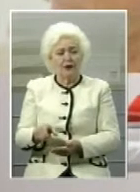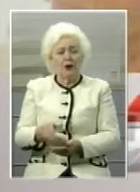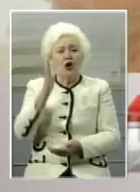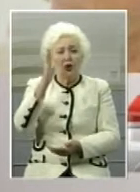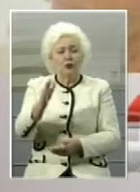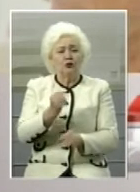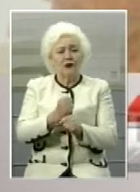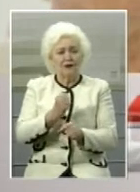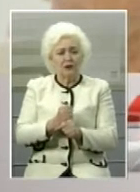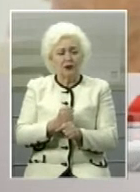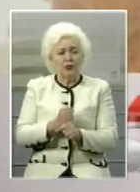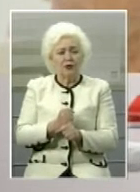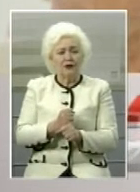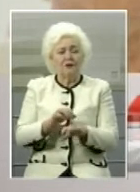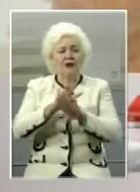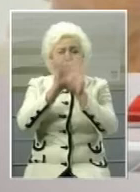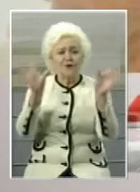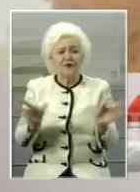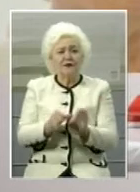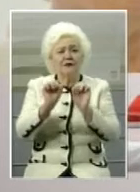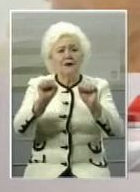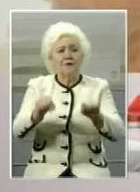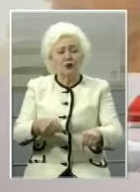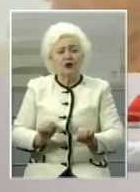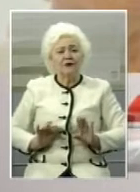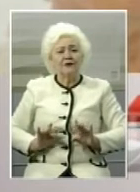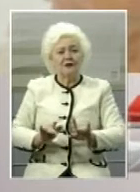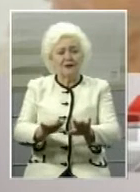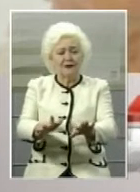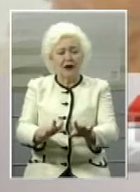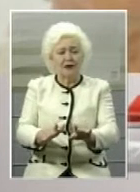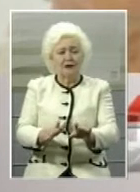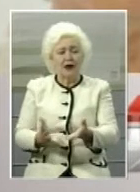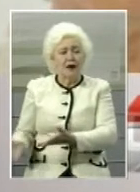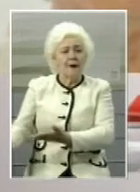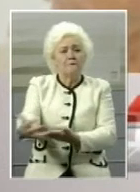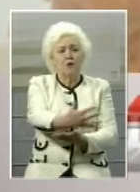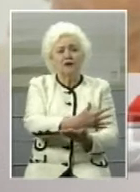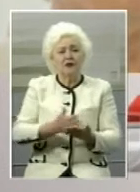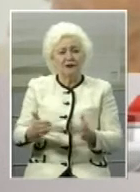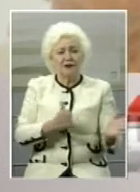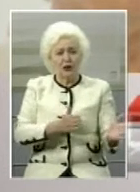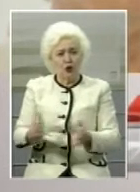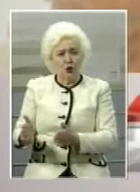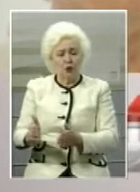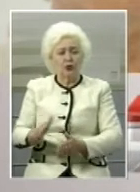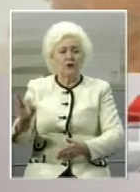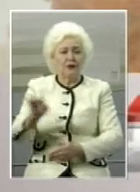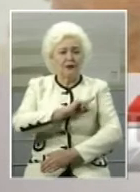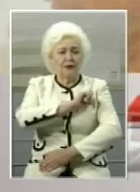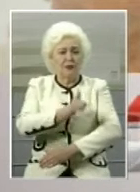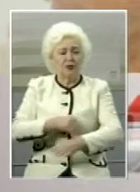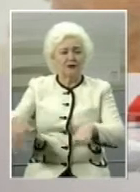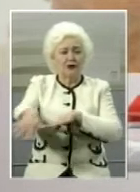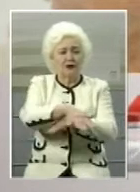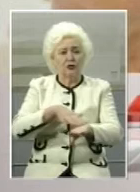Будуть зроблені всі можливі заходи мобілізаційної готовності і посилення